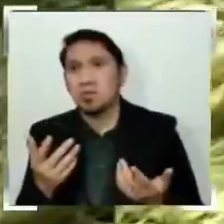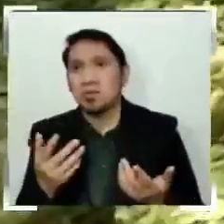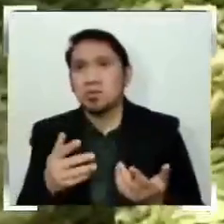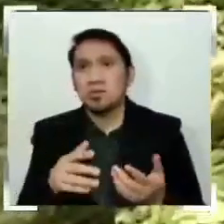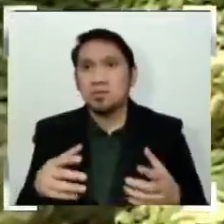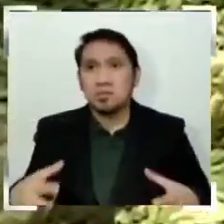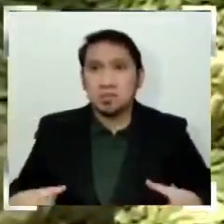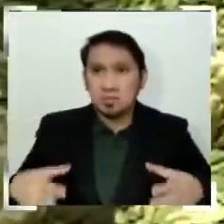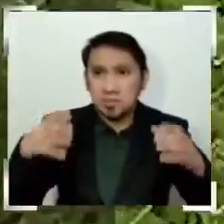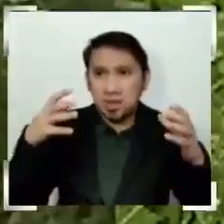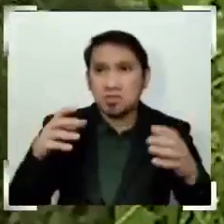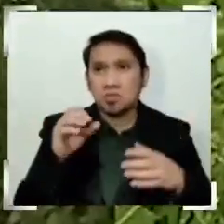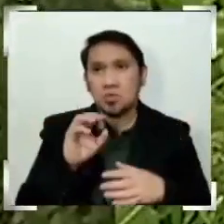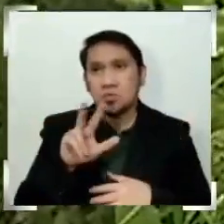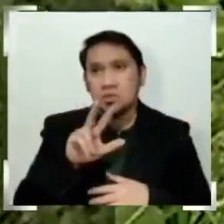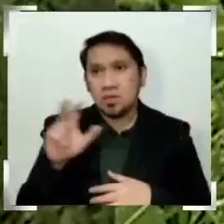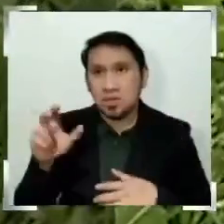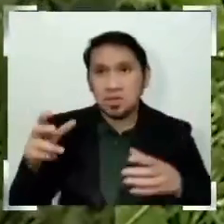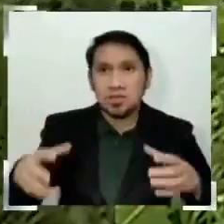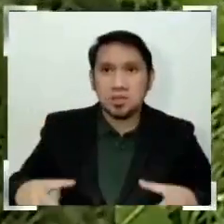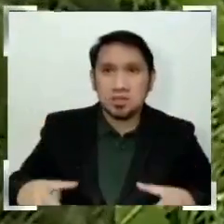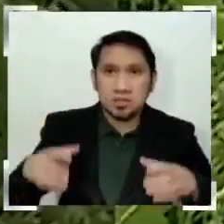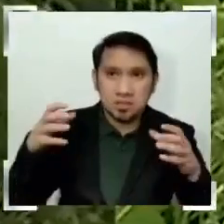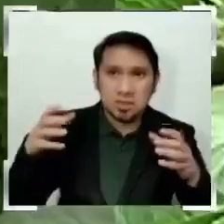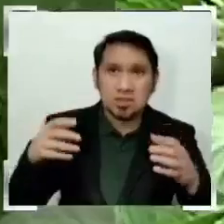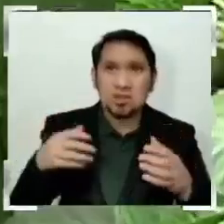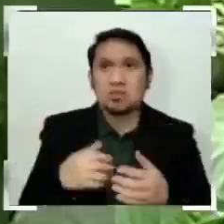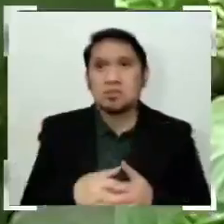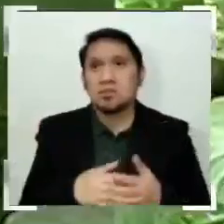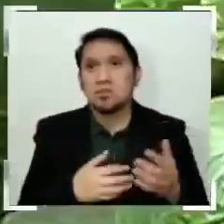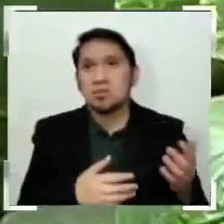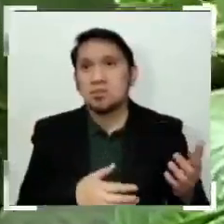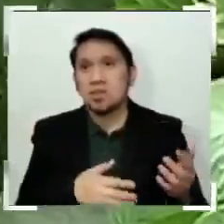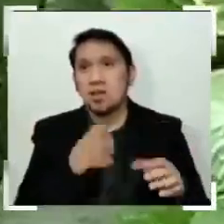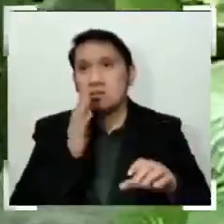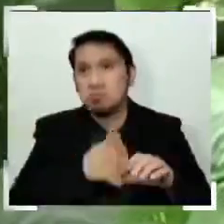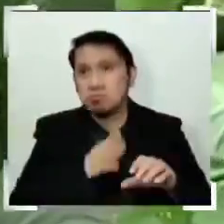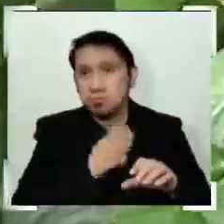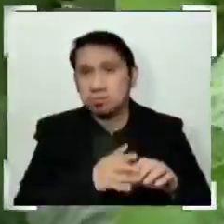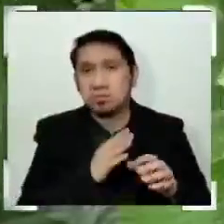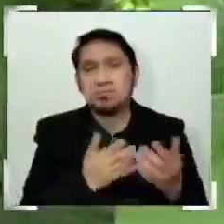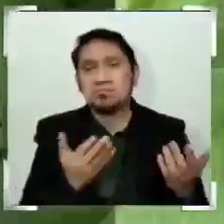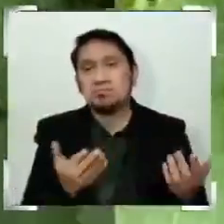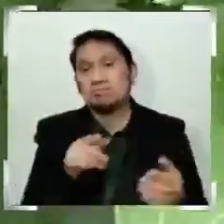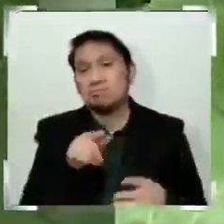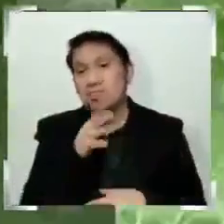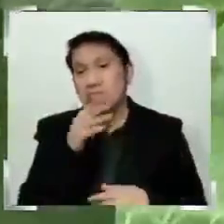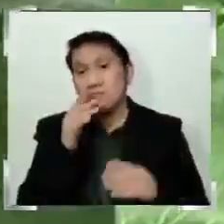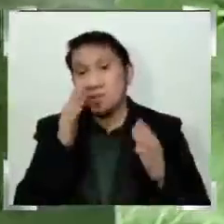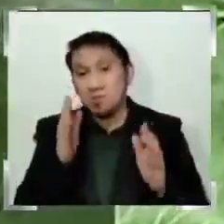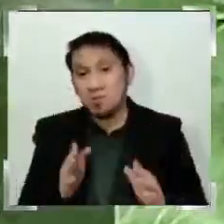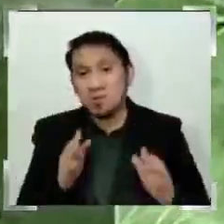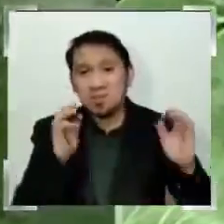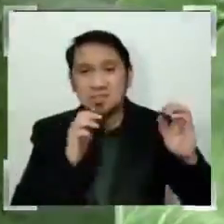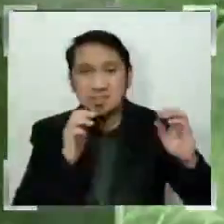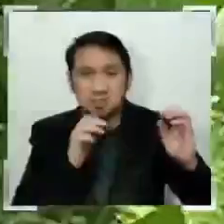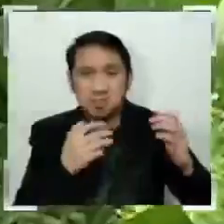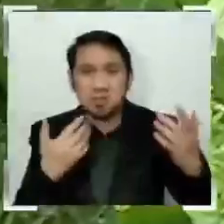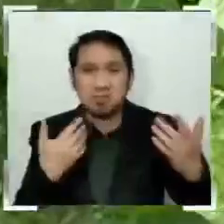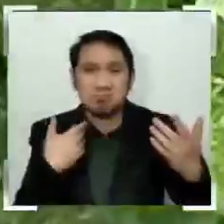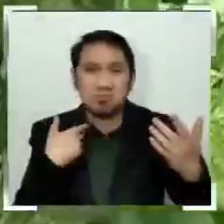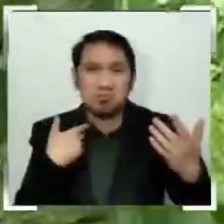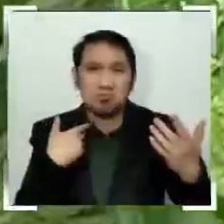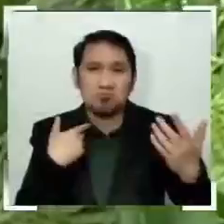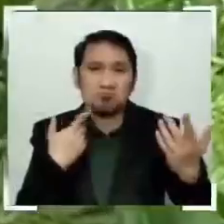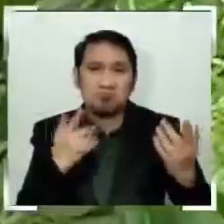ang panako na tagkad siya. Umaasa mga magsasakang matugunan ang kanilang mga hinaing